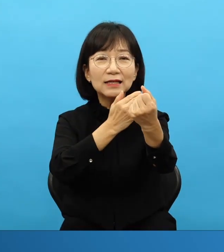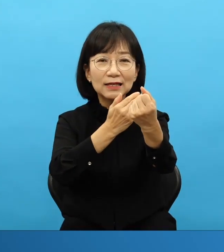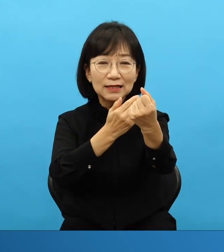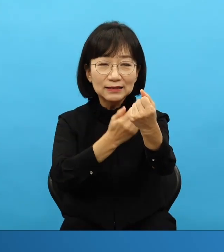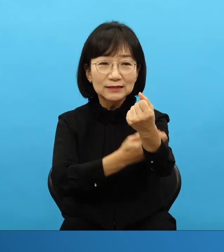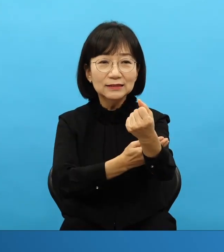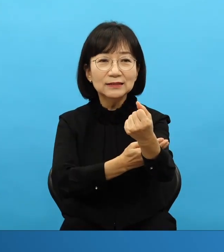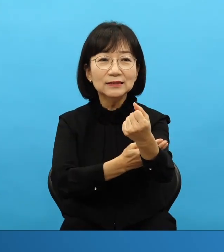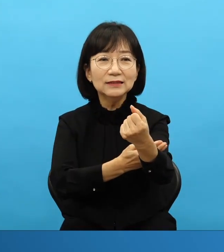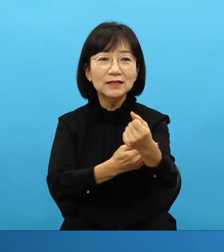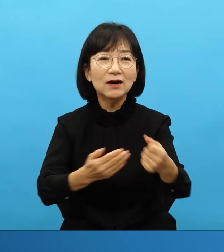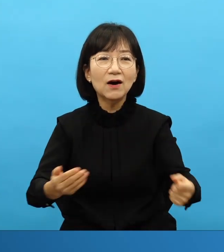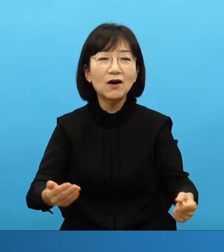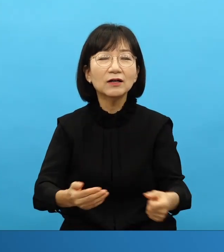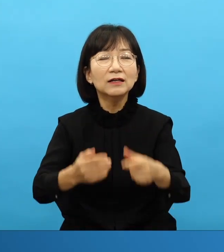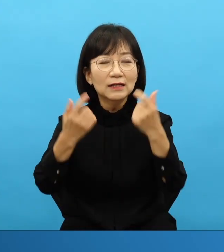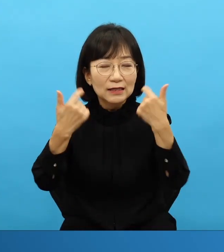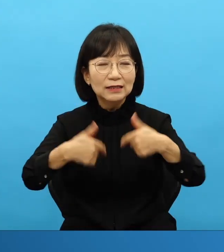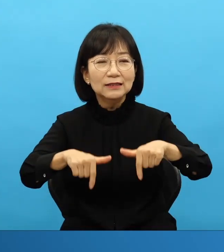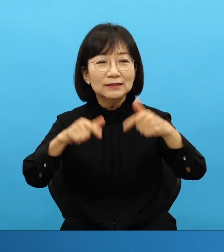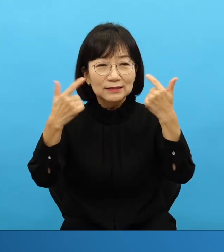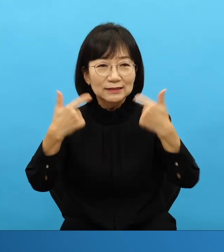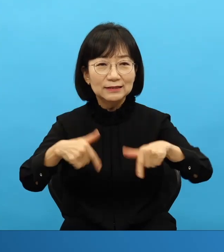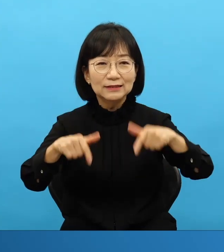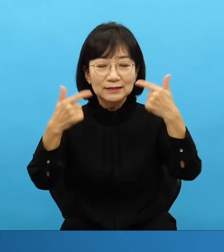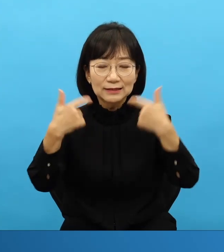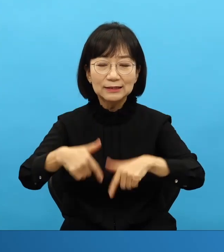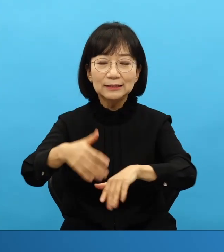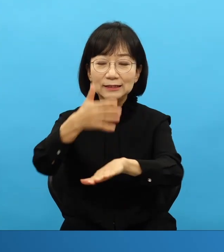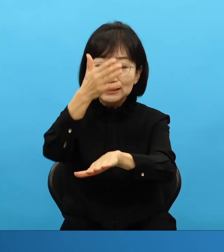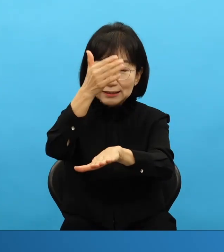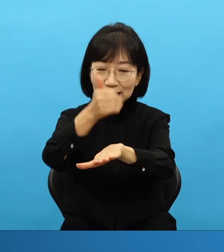주원하신 능력을